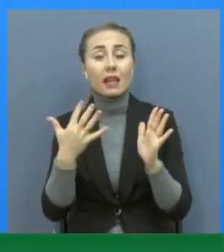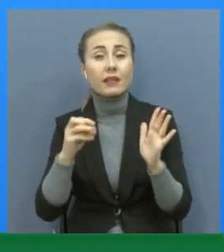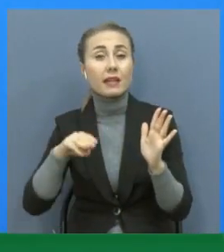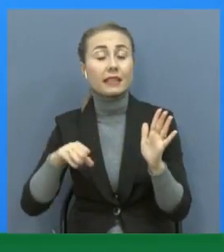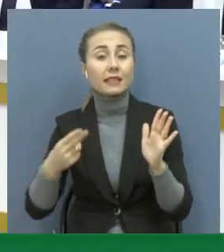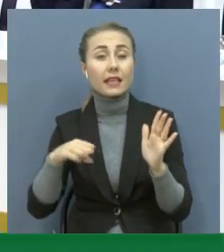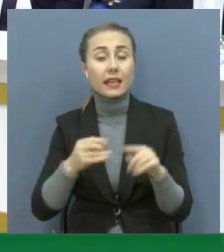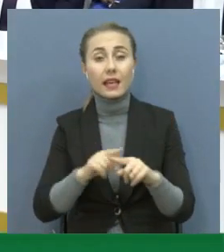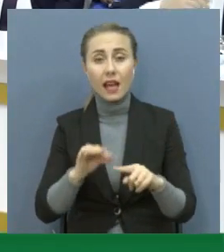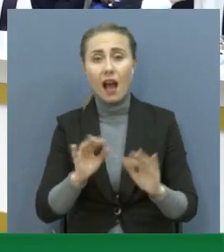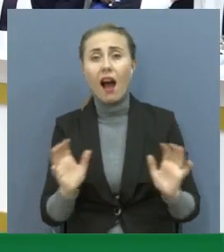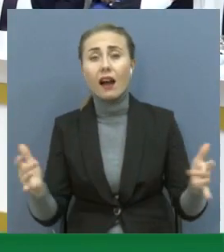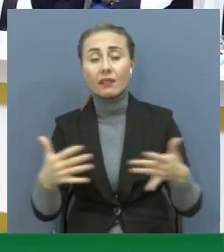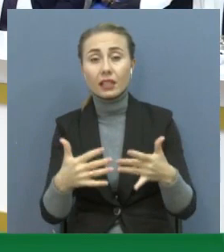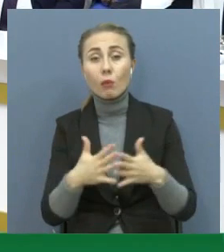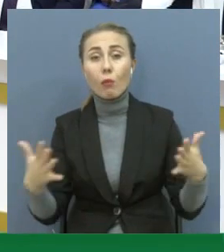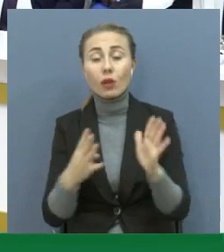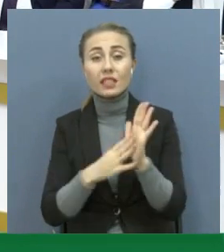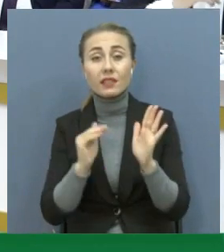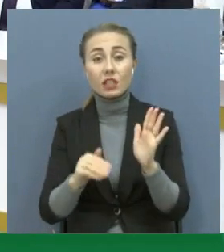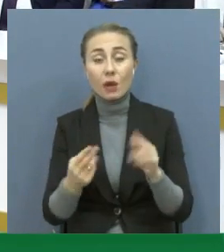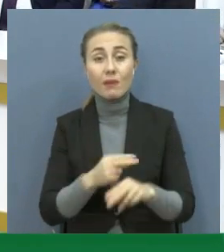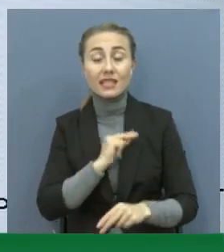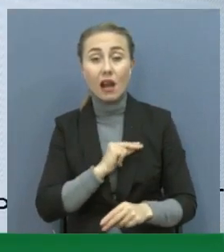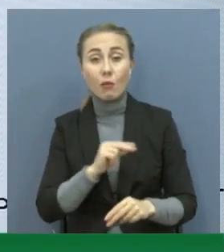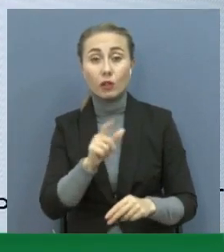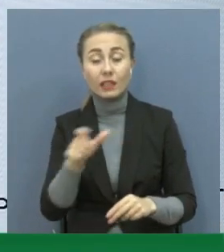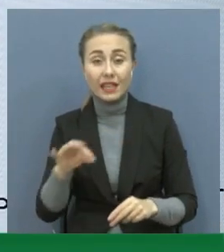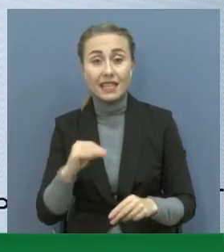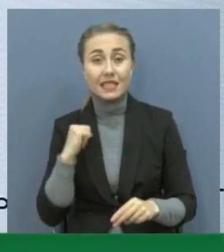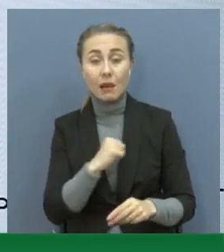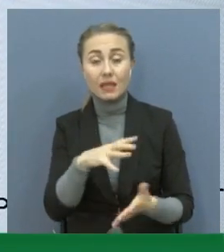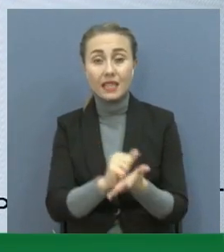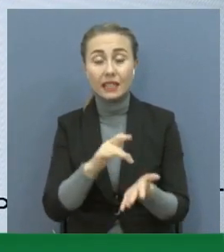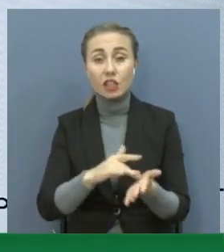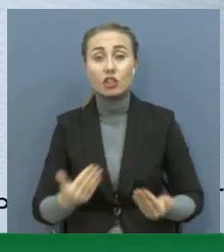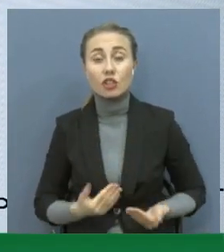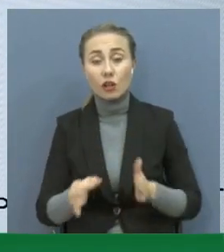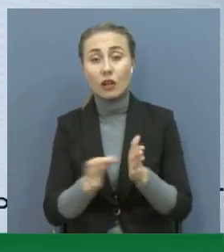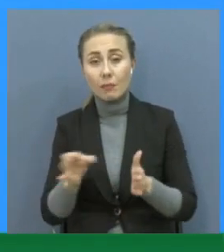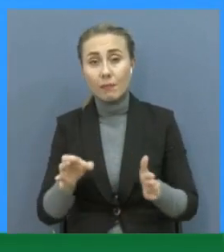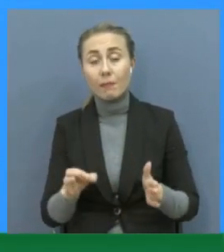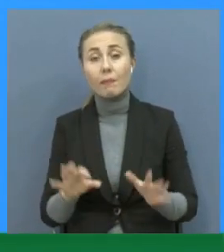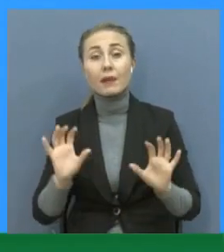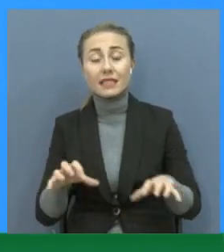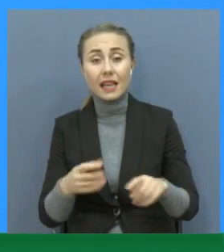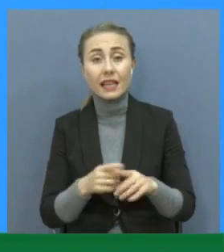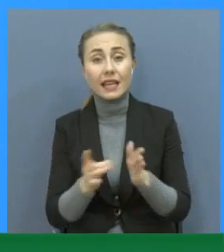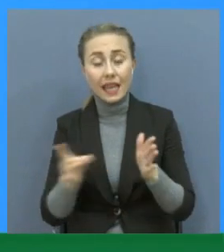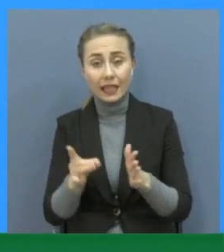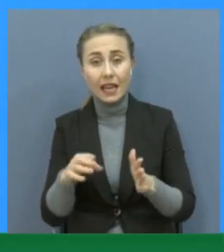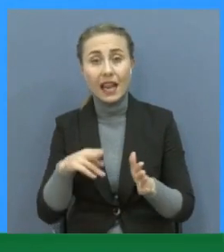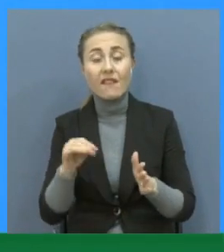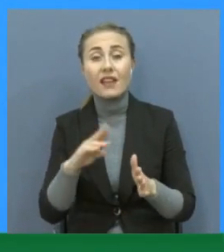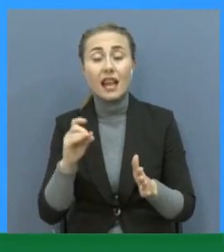тенге. Охват составил более 9 тысяч безработных и самозанятых жителей области. Председатель регионального филиала партии